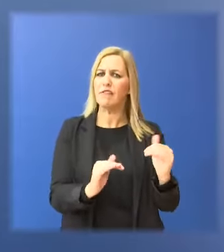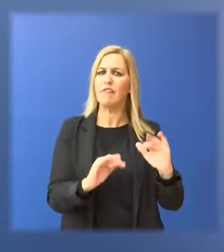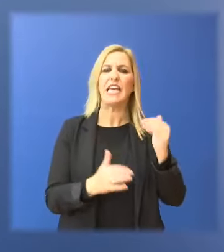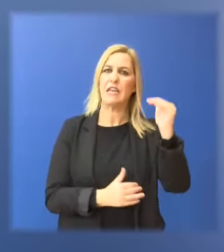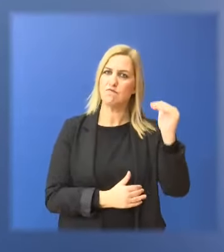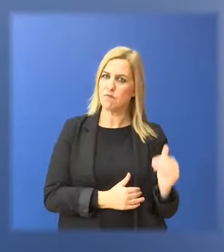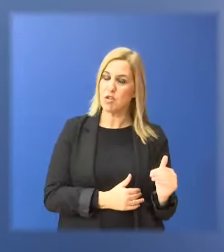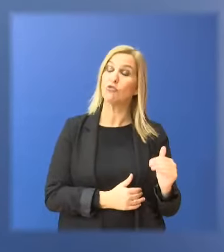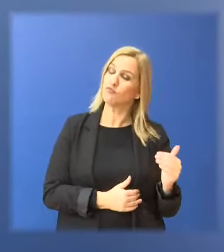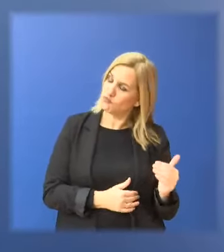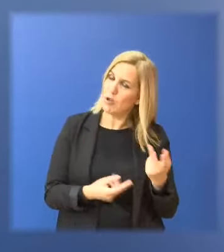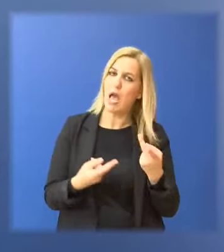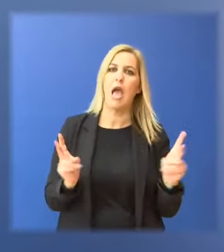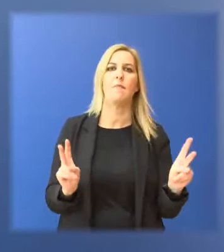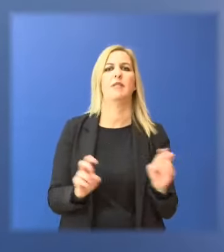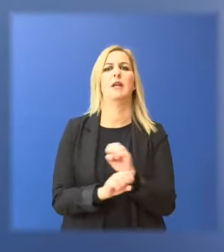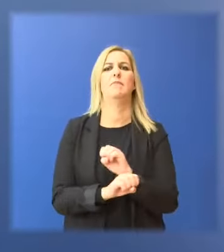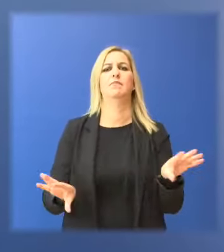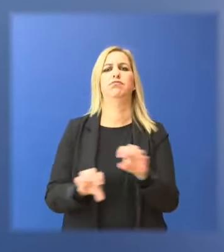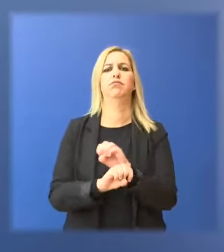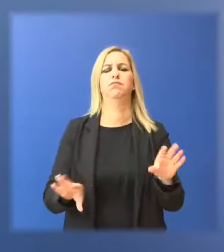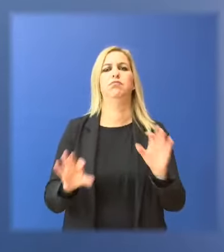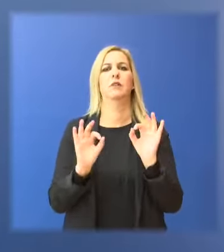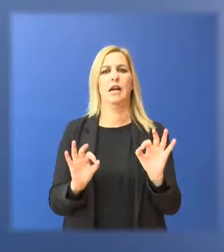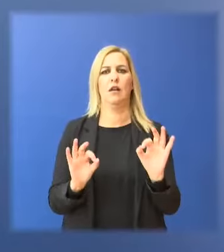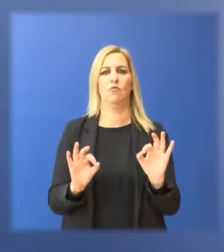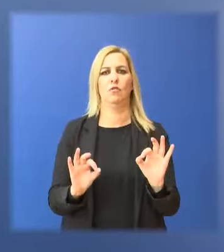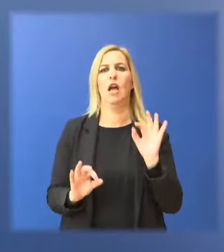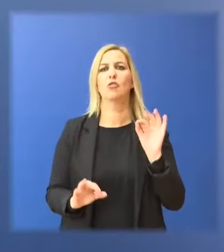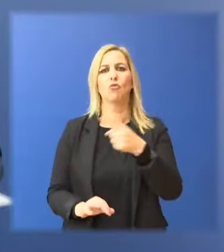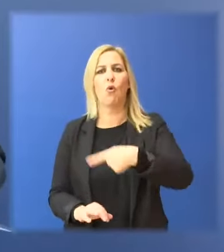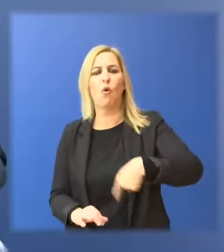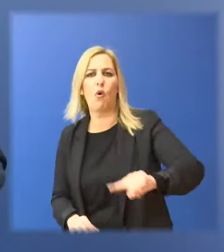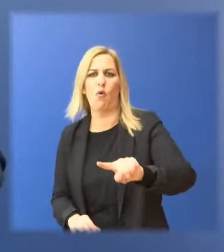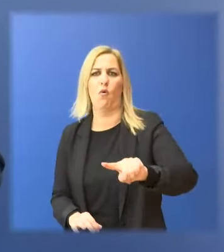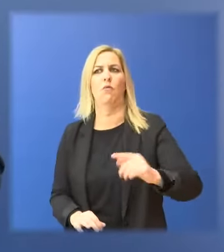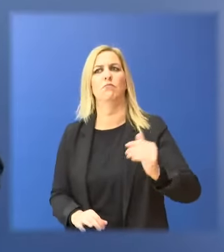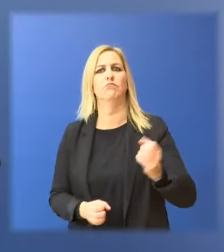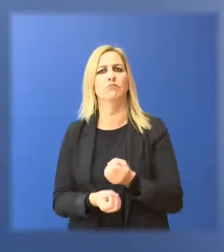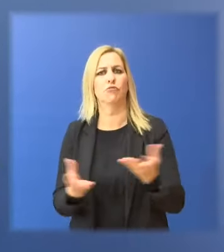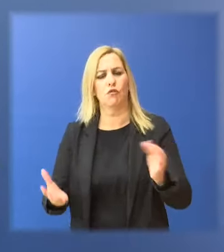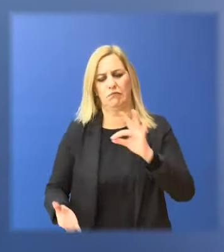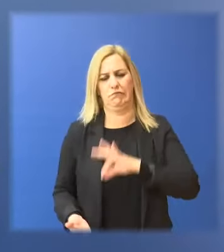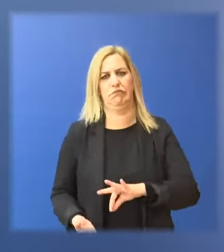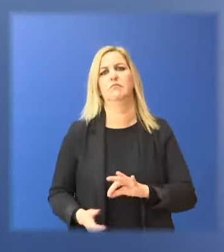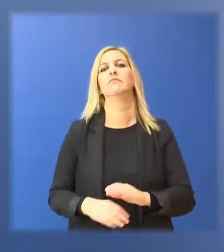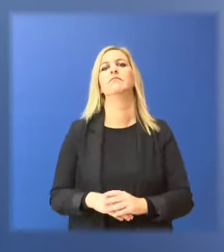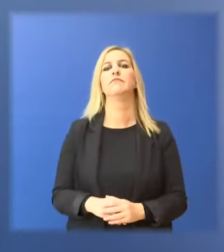τιμές, επιτρέπονται κανονικά οι προωθητικές ενέργειες προς όφελος των καταναλωτών.